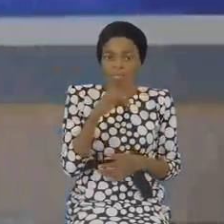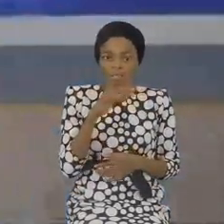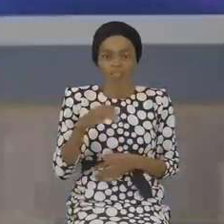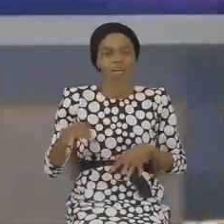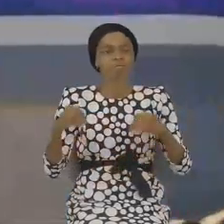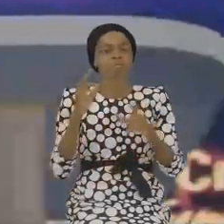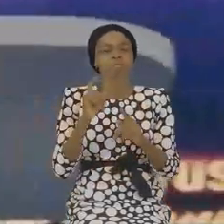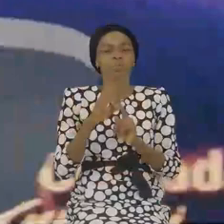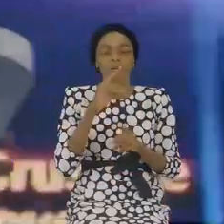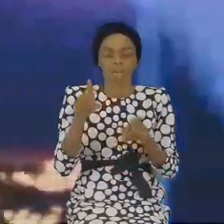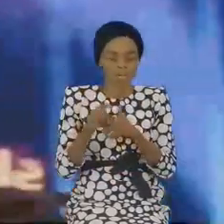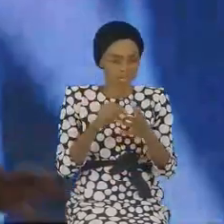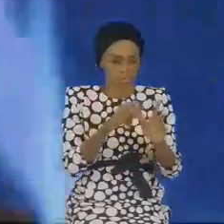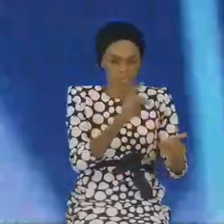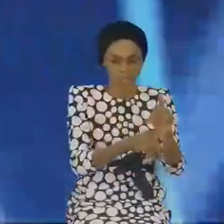ça. Ils sont